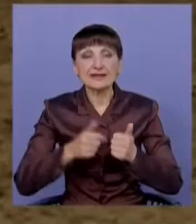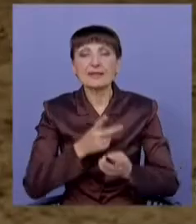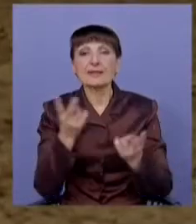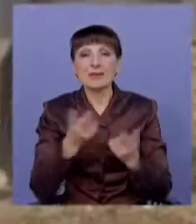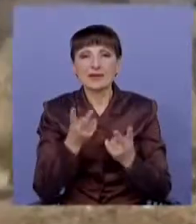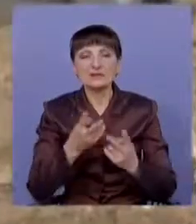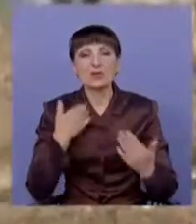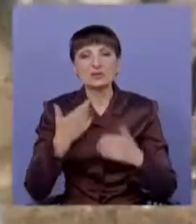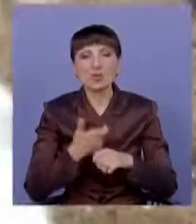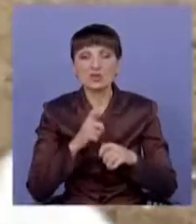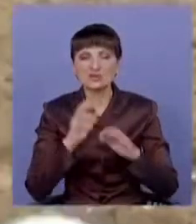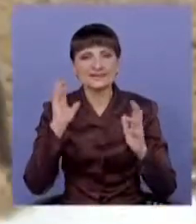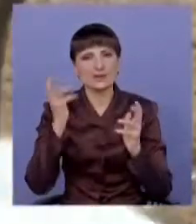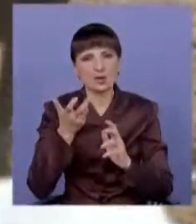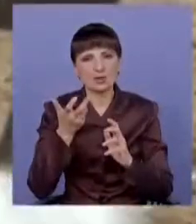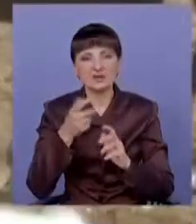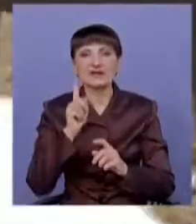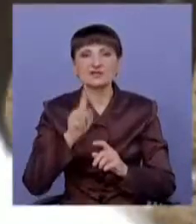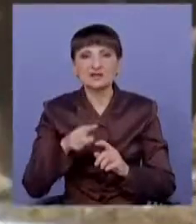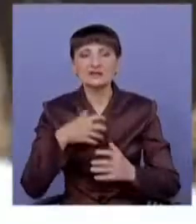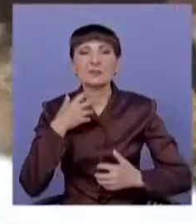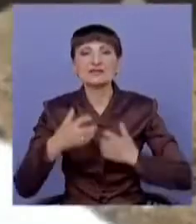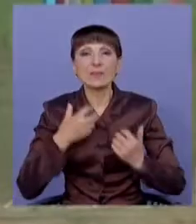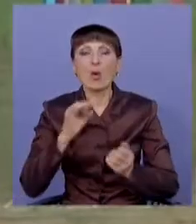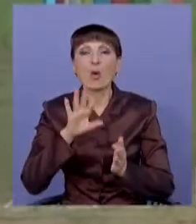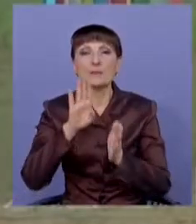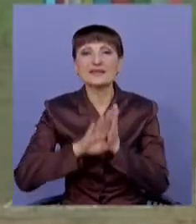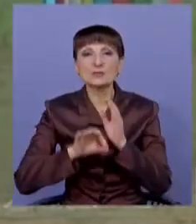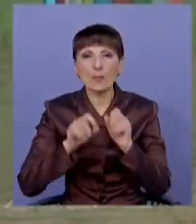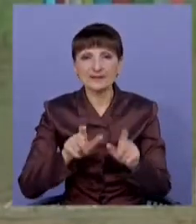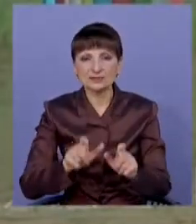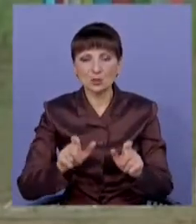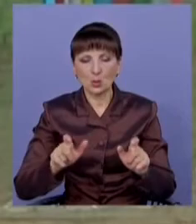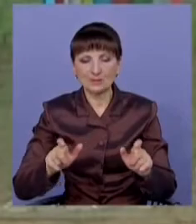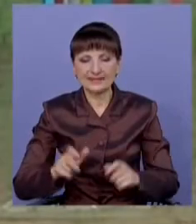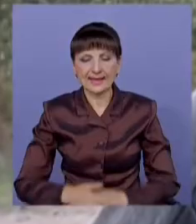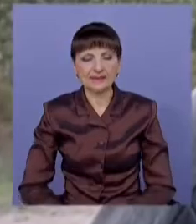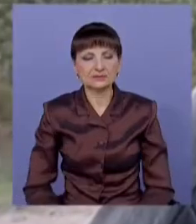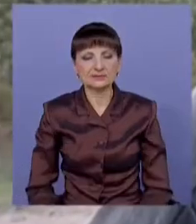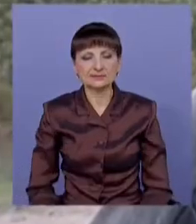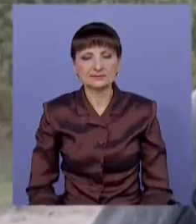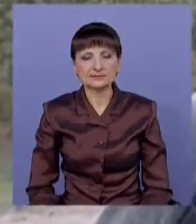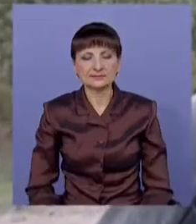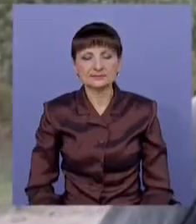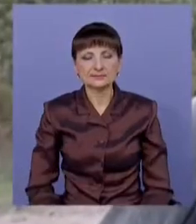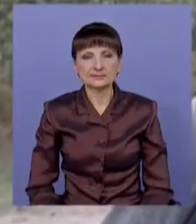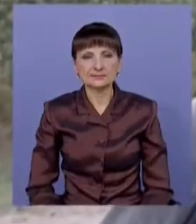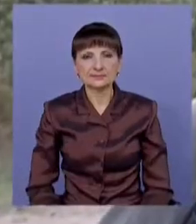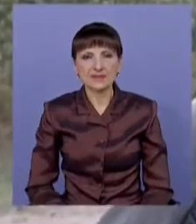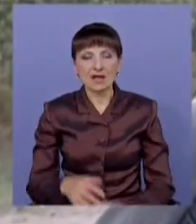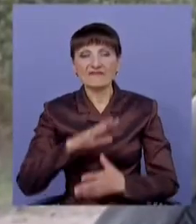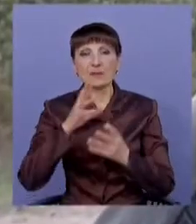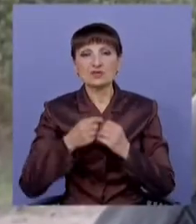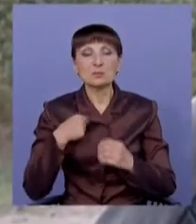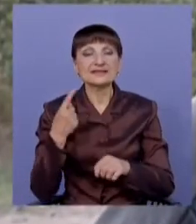необходимо относиться очень серьезно. В частности, позаботиться о безопасности зрителей, говорит глава объединения. Вообще